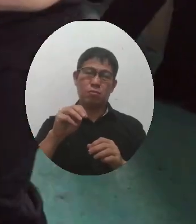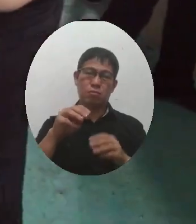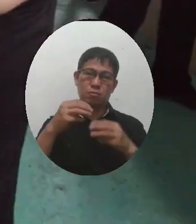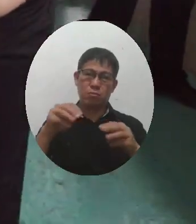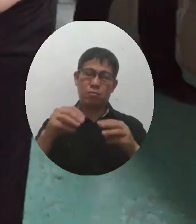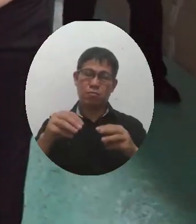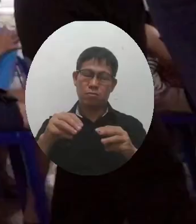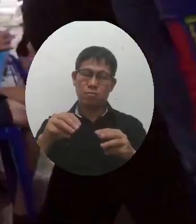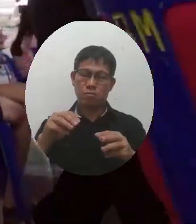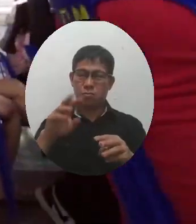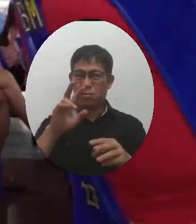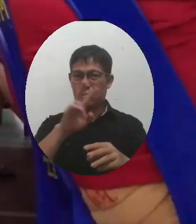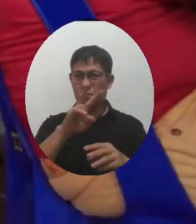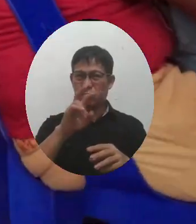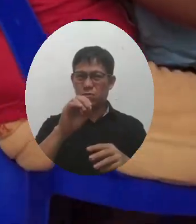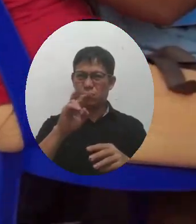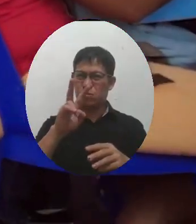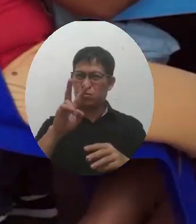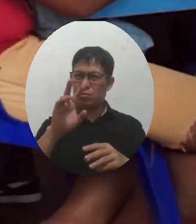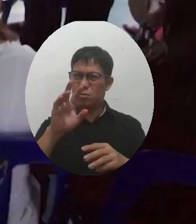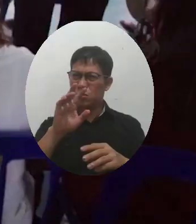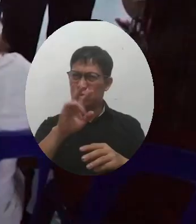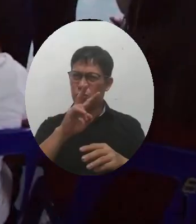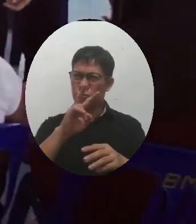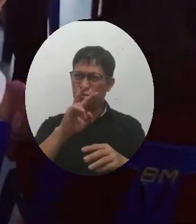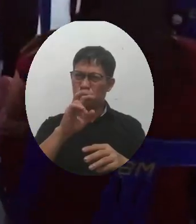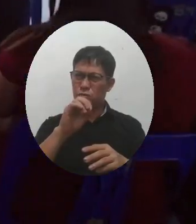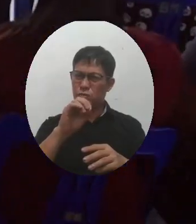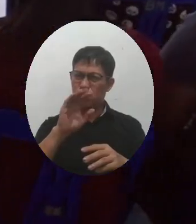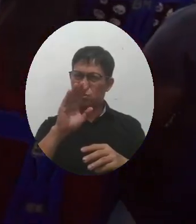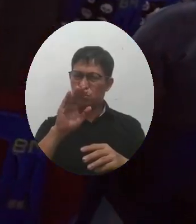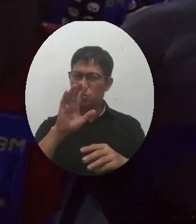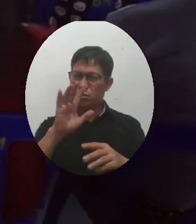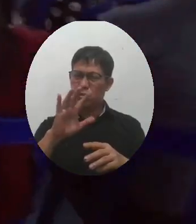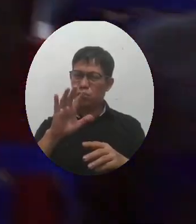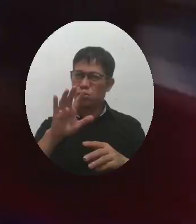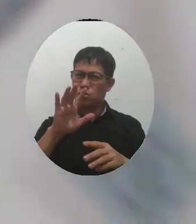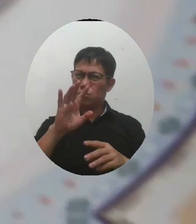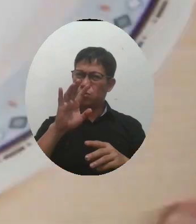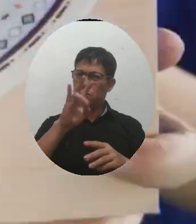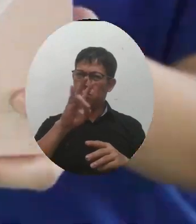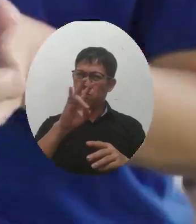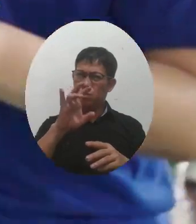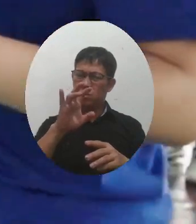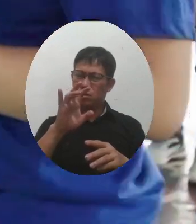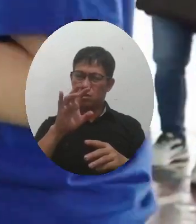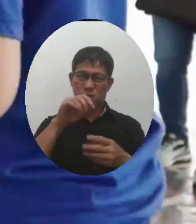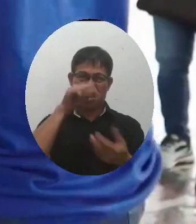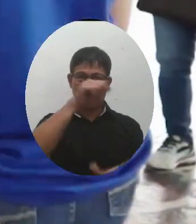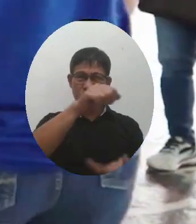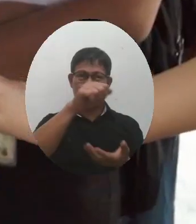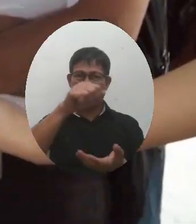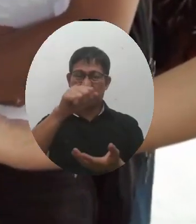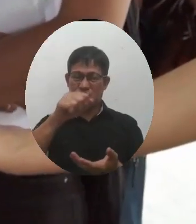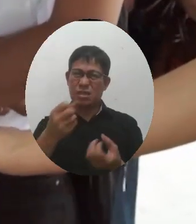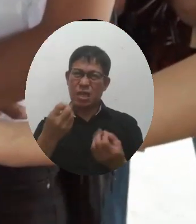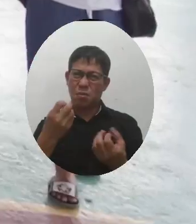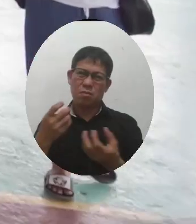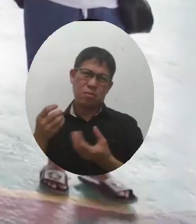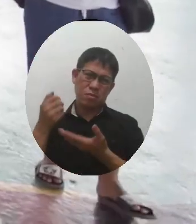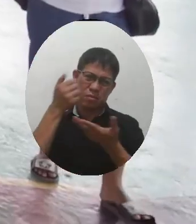noong 2014, nakapagbigay ng halos 700,000 kalinga packs, so yung relief packs. Nationwide po